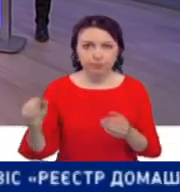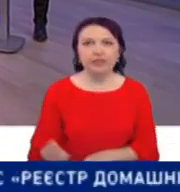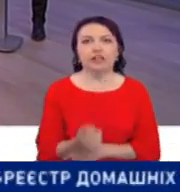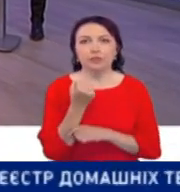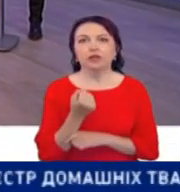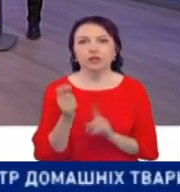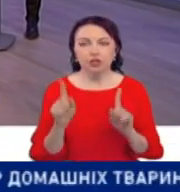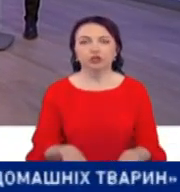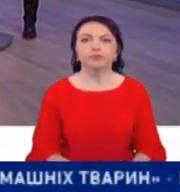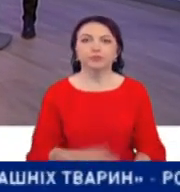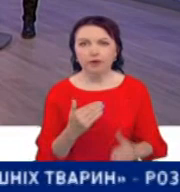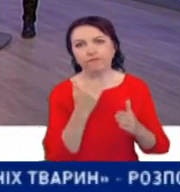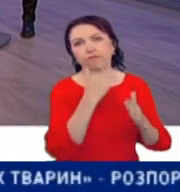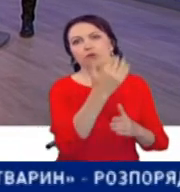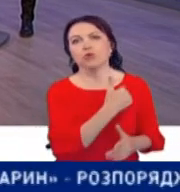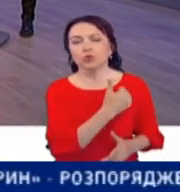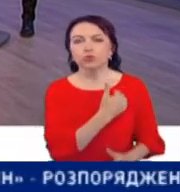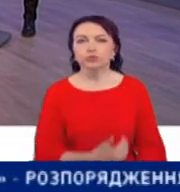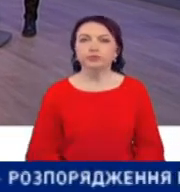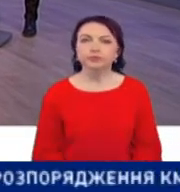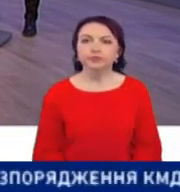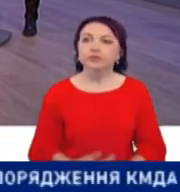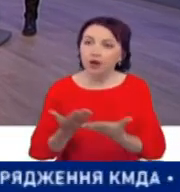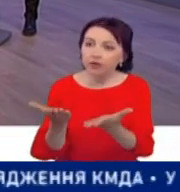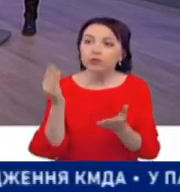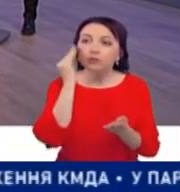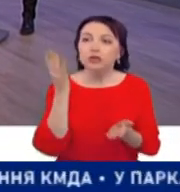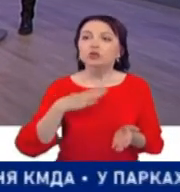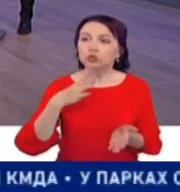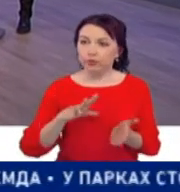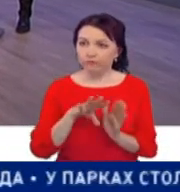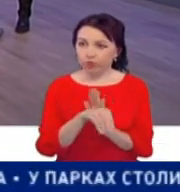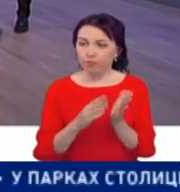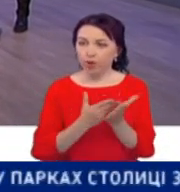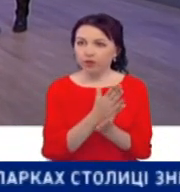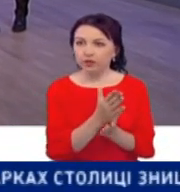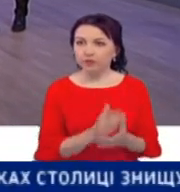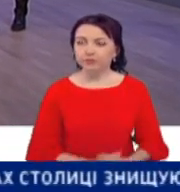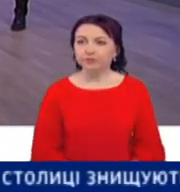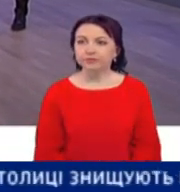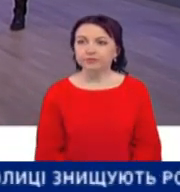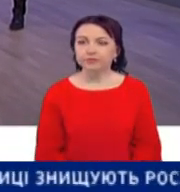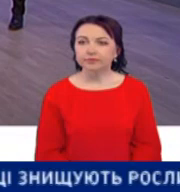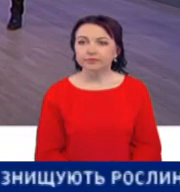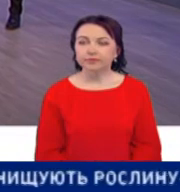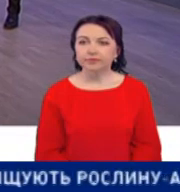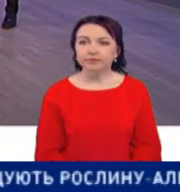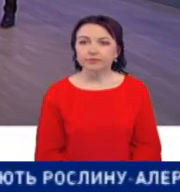Зрозуміло, зрозуміло. Дякую. Ви, зараз ми включимо експерта, там просто мені колеги підказують, що